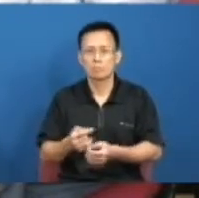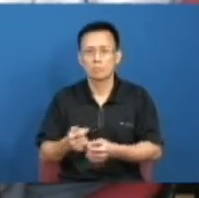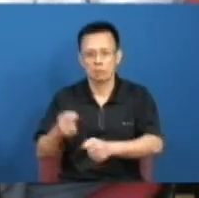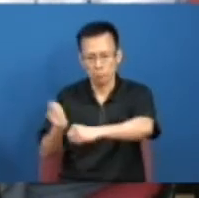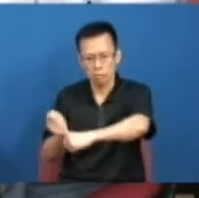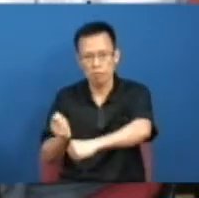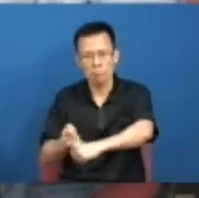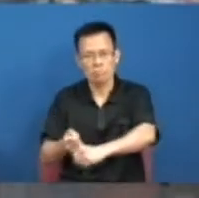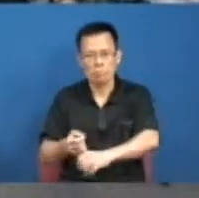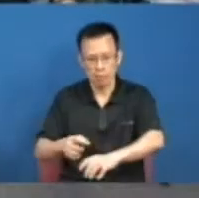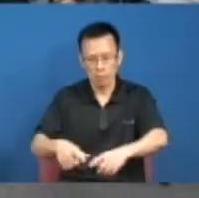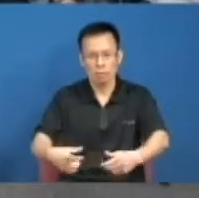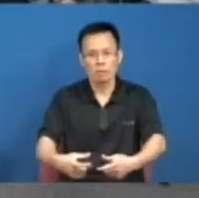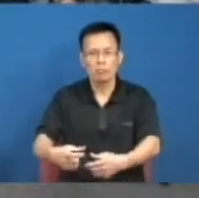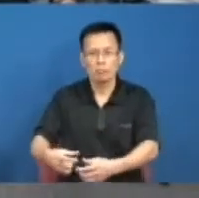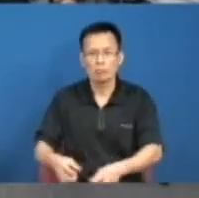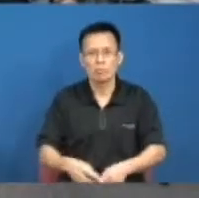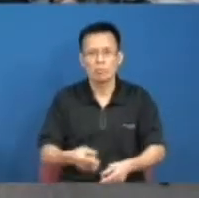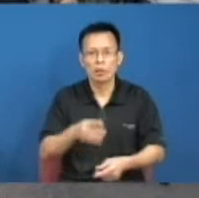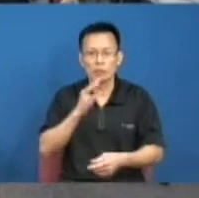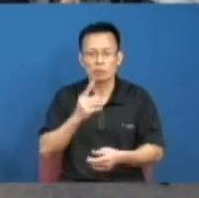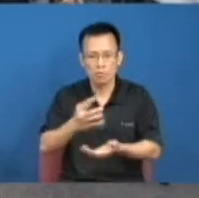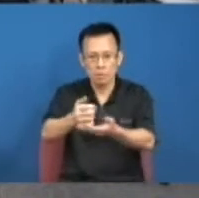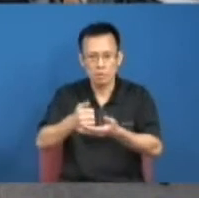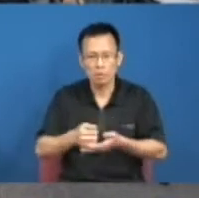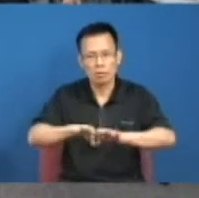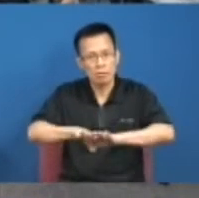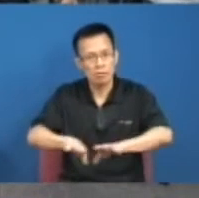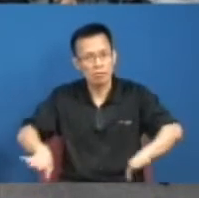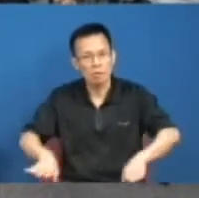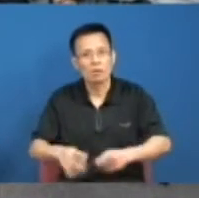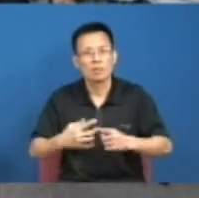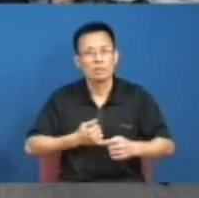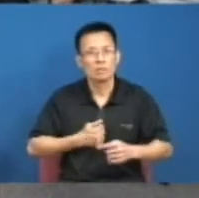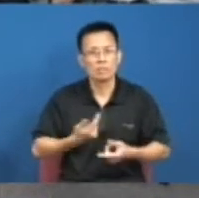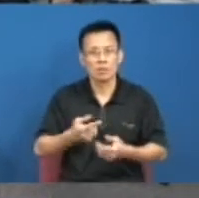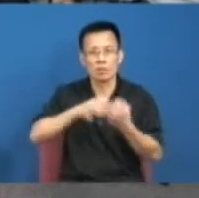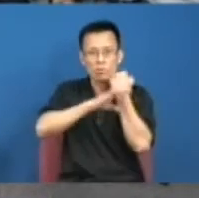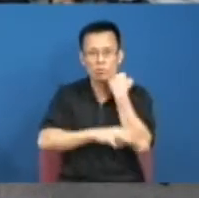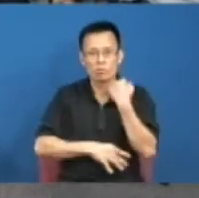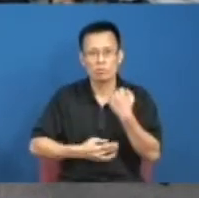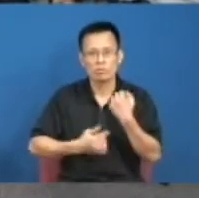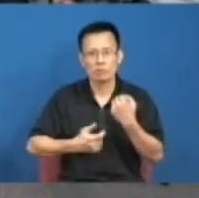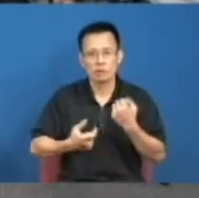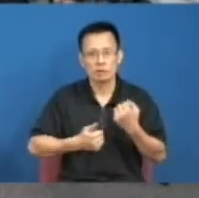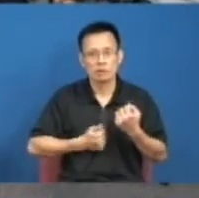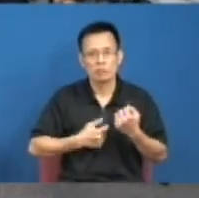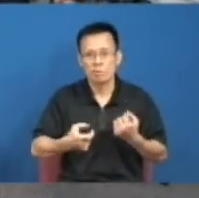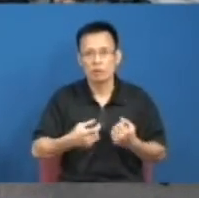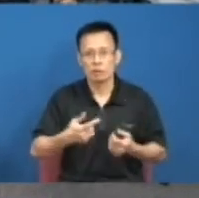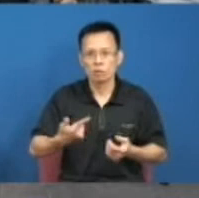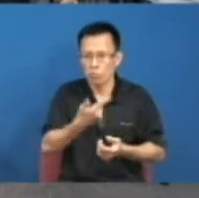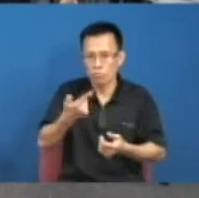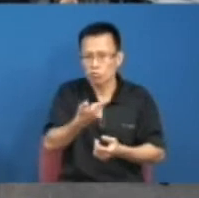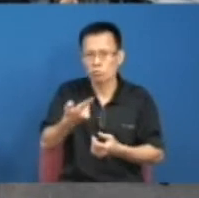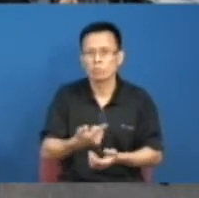起咗啲舊嘅嘢出嚟喎。 你知唔知啊？請個調解員，到時請埋啲律師費，一定比呢個數多好多好多倍噶嘛。 不過唔係話破話十